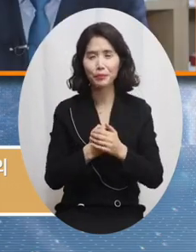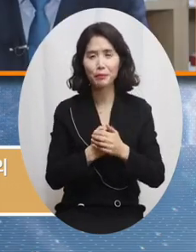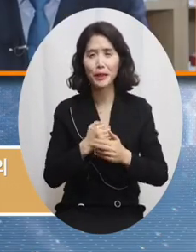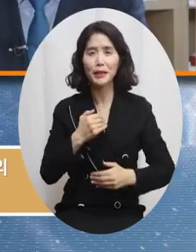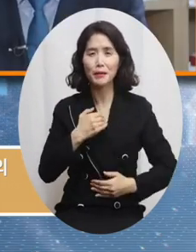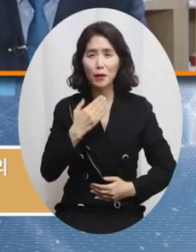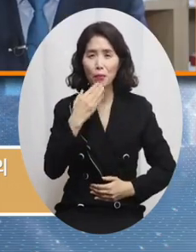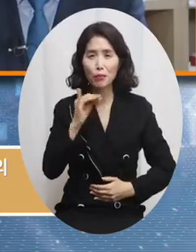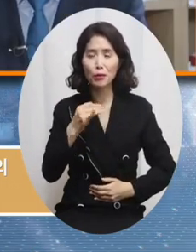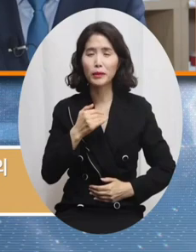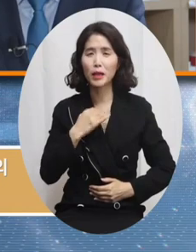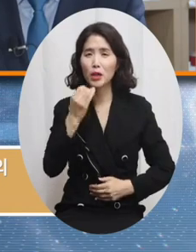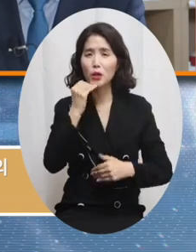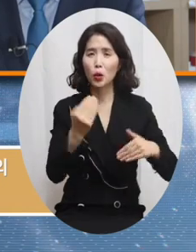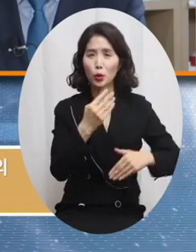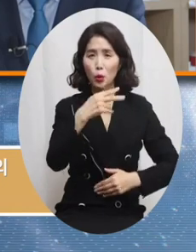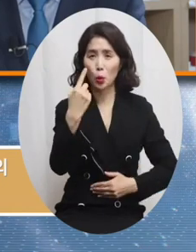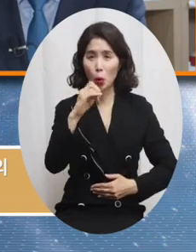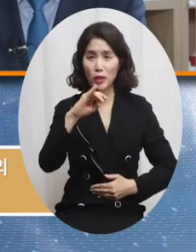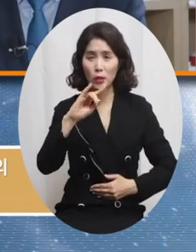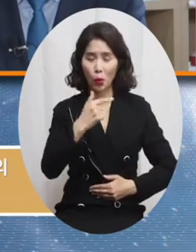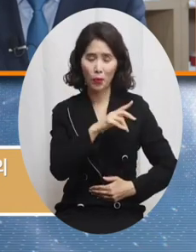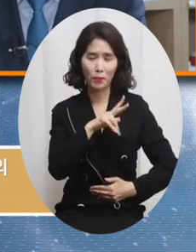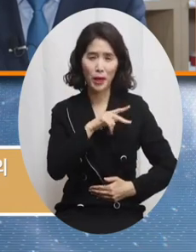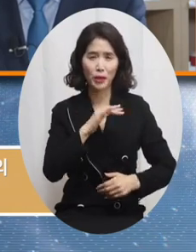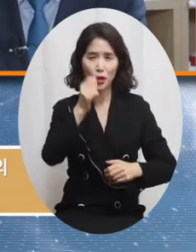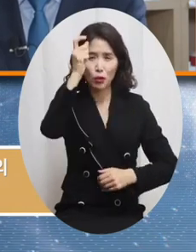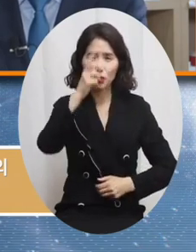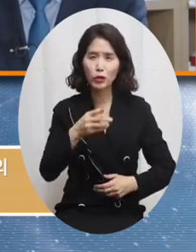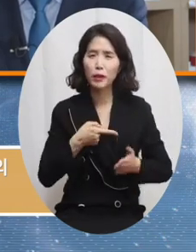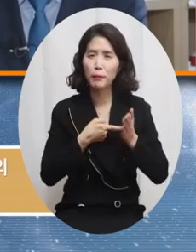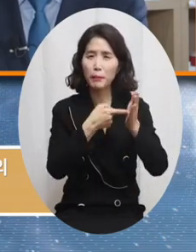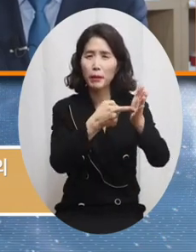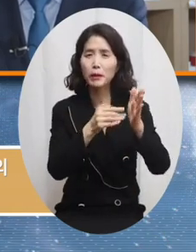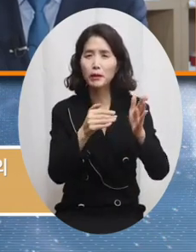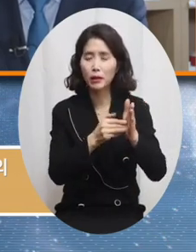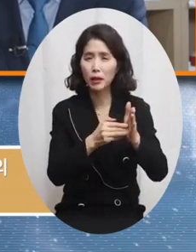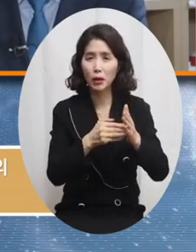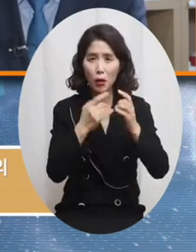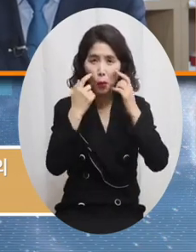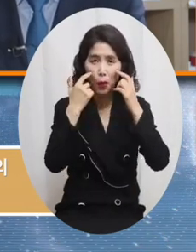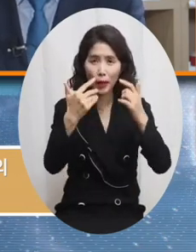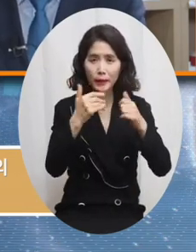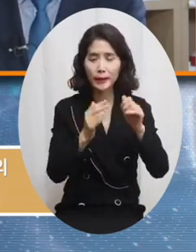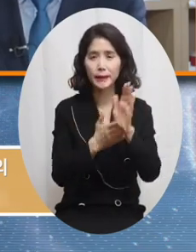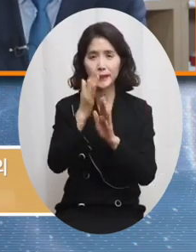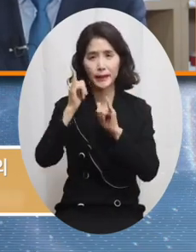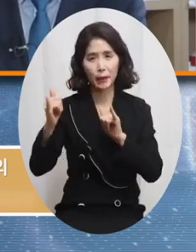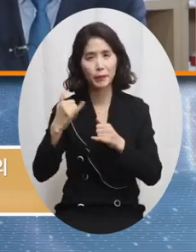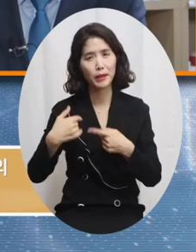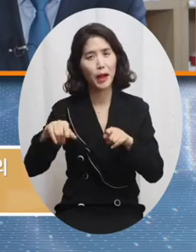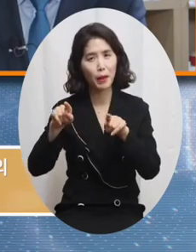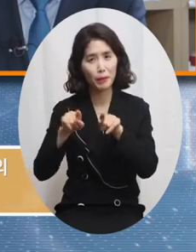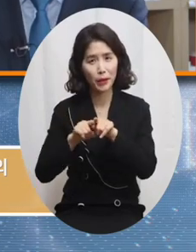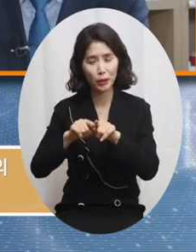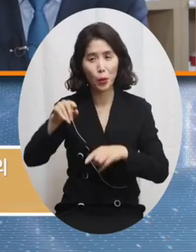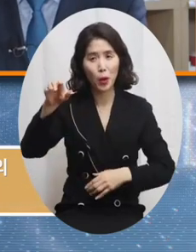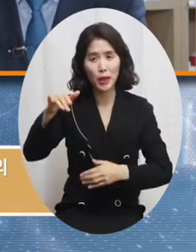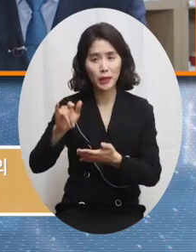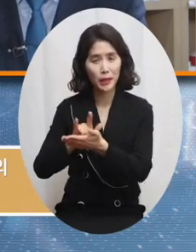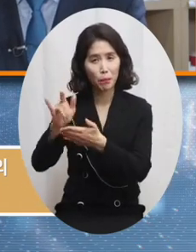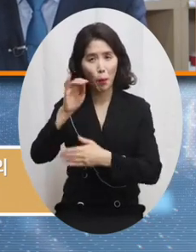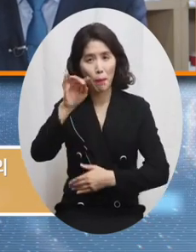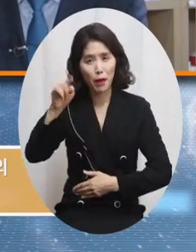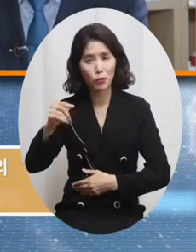그 도의원 시절에 여러 번 문제 제기를 했습니다만 구체적으로 시민들과 함께 그리고 또 3개 시와